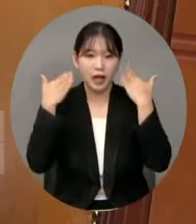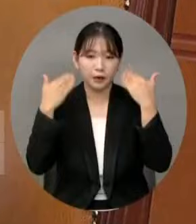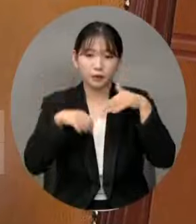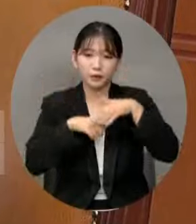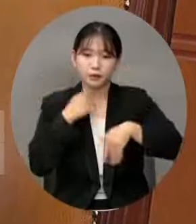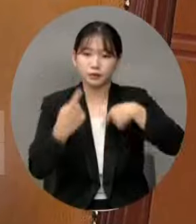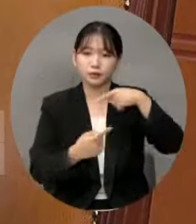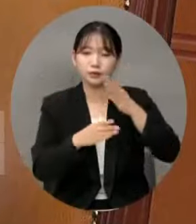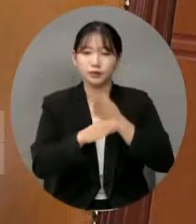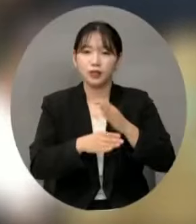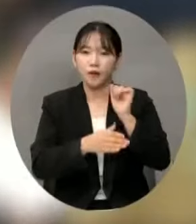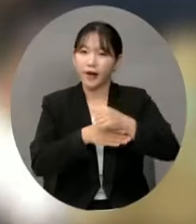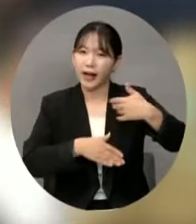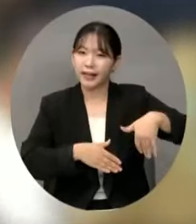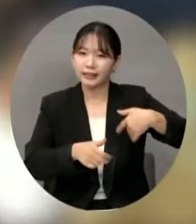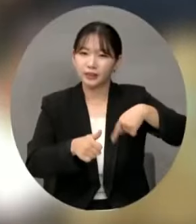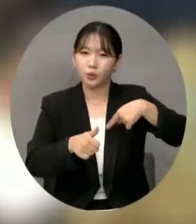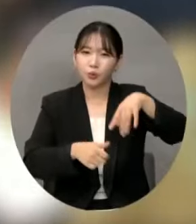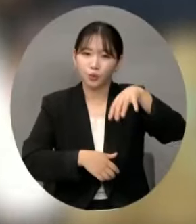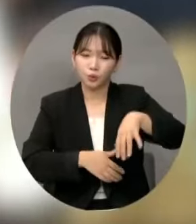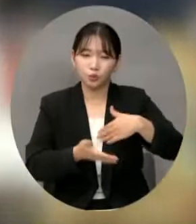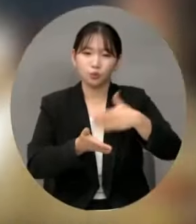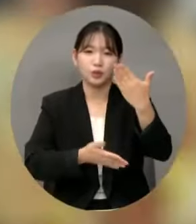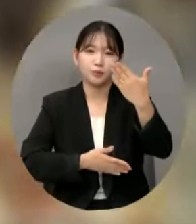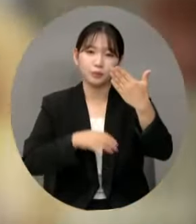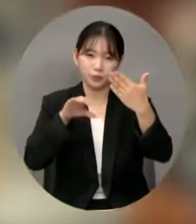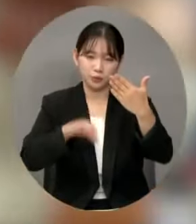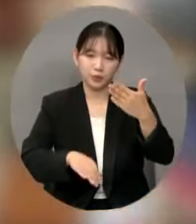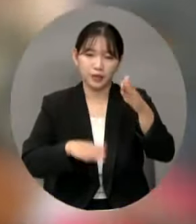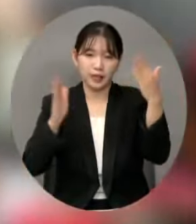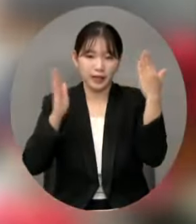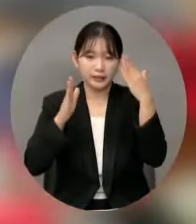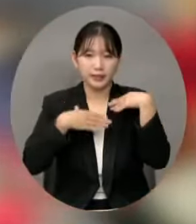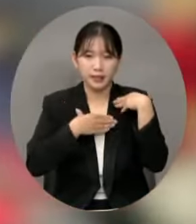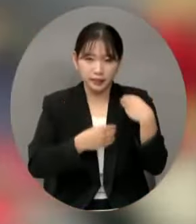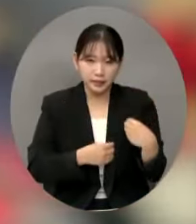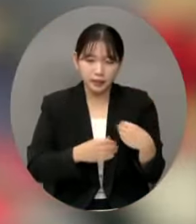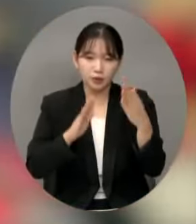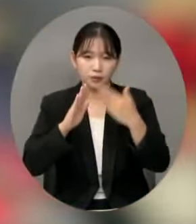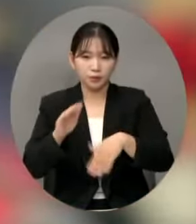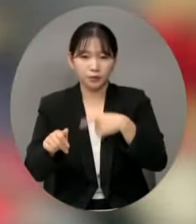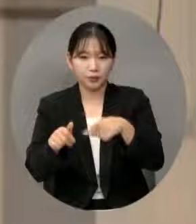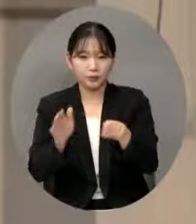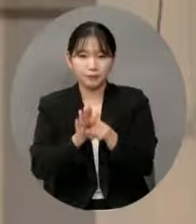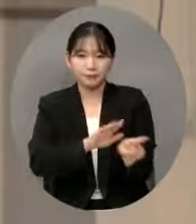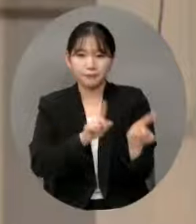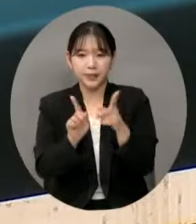형태로 운영되는 미인가 교육시설이 9곳으로 학생 안전과 공교육 신뢰